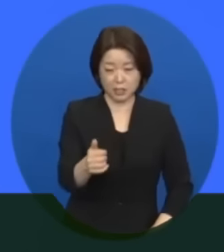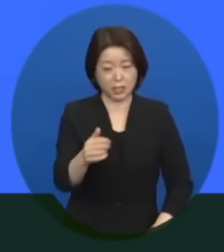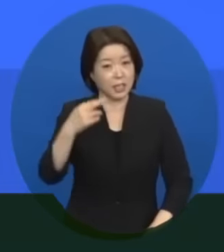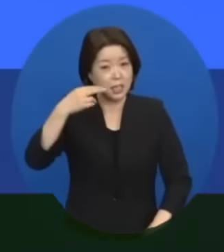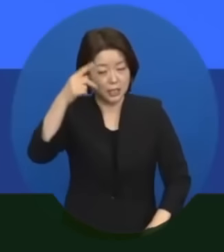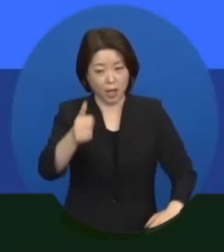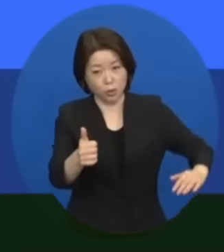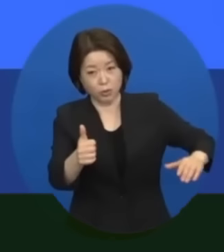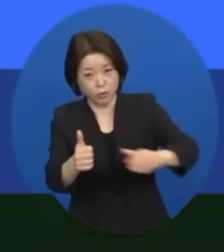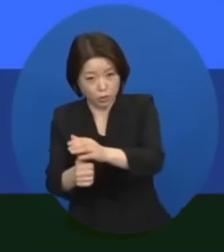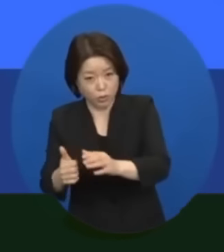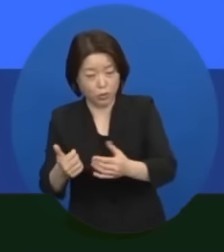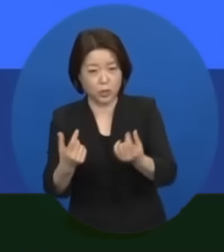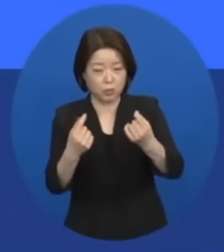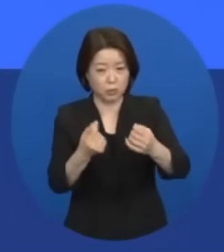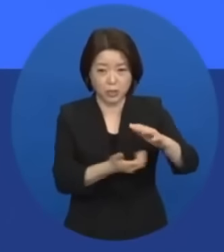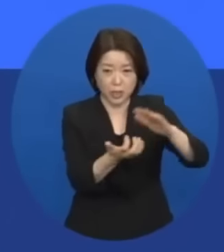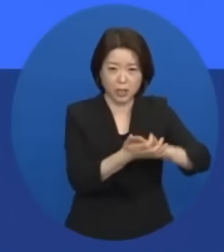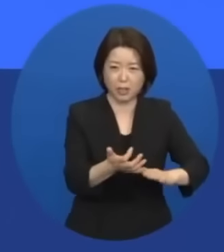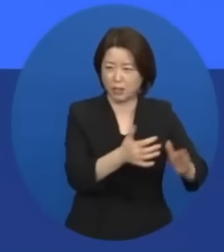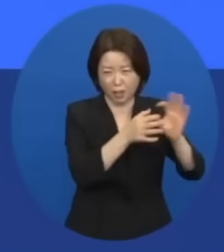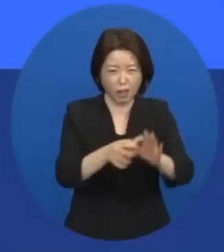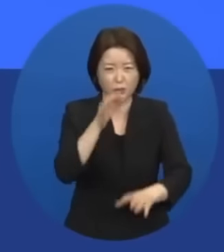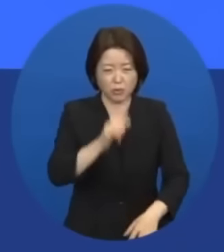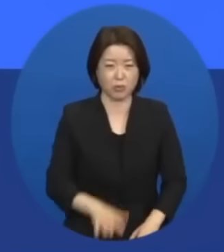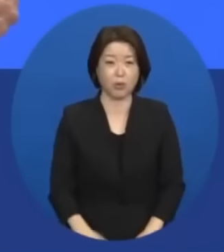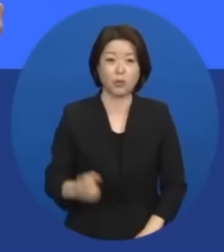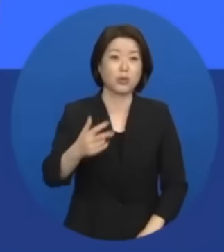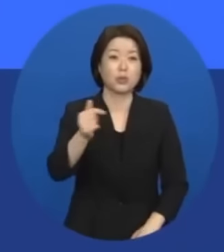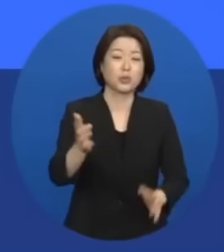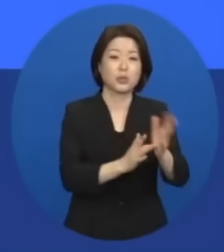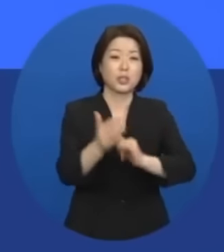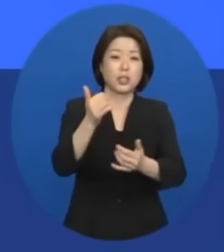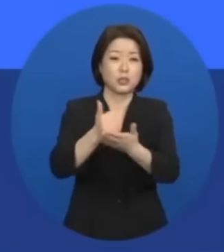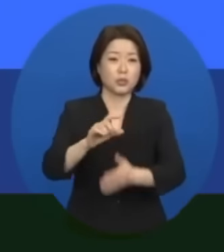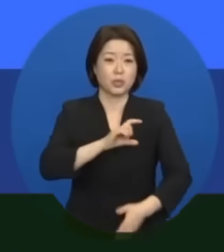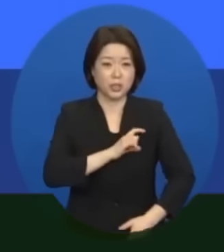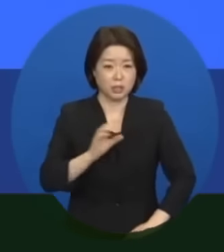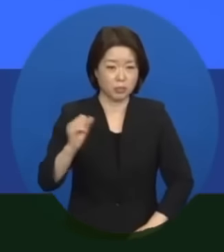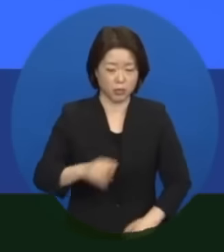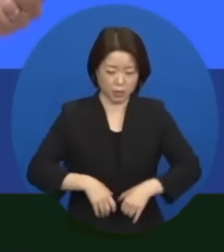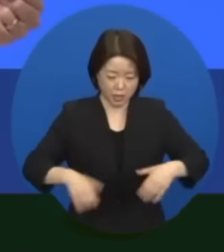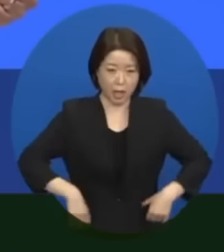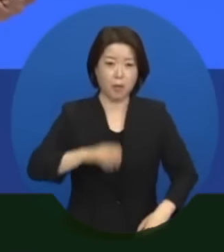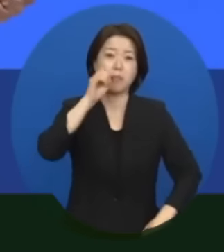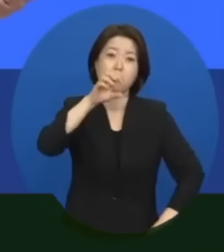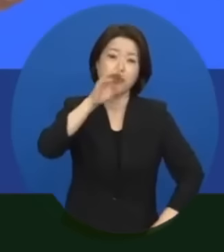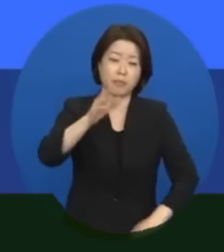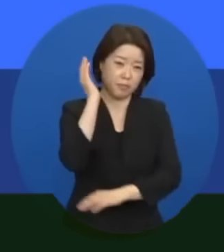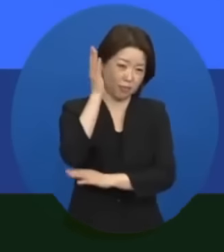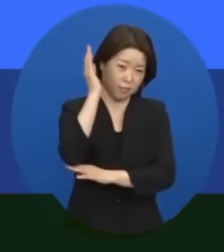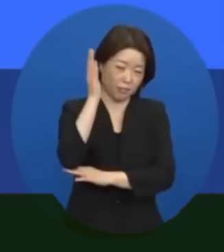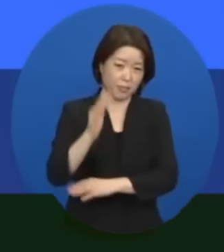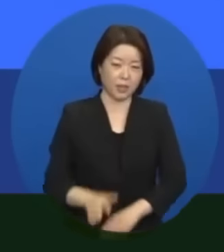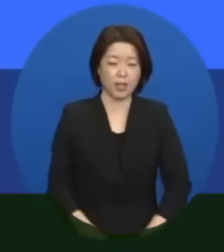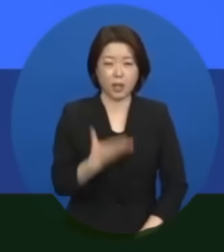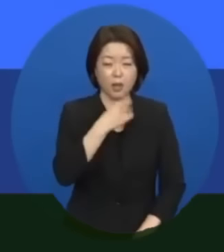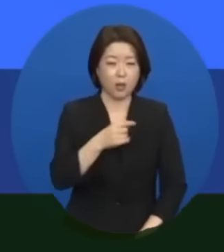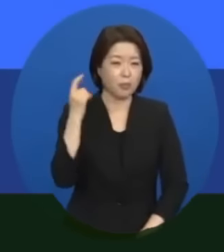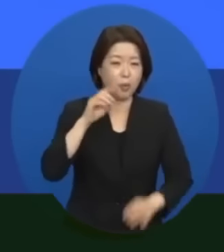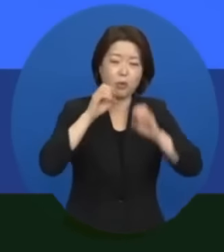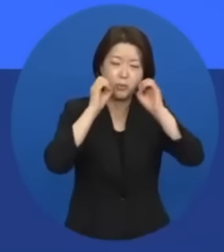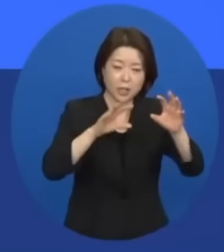29절을 또 보세요 또 주 예수의 이름으로 담대히 말하고 자 복음을 전하니까 또 막